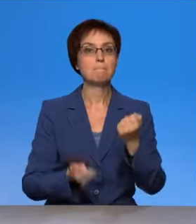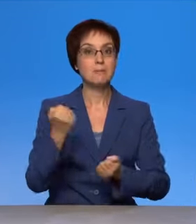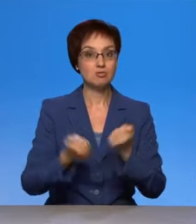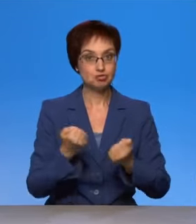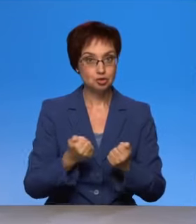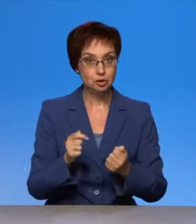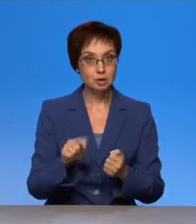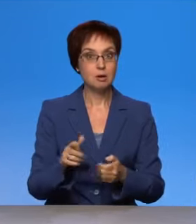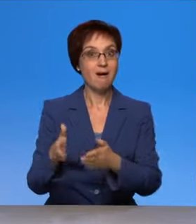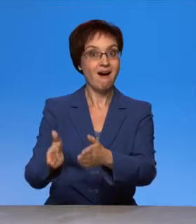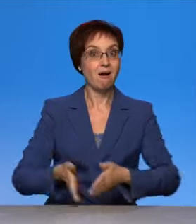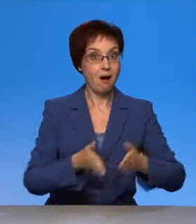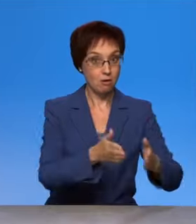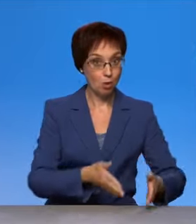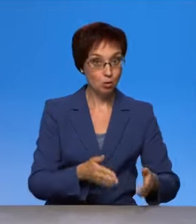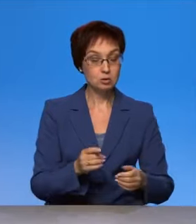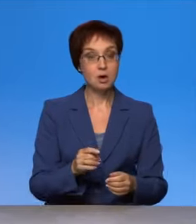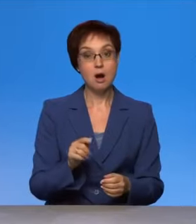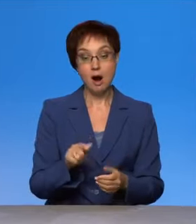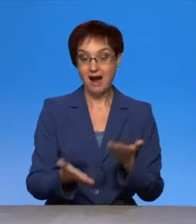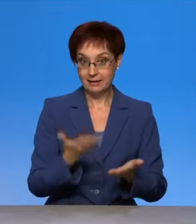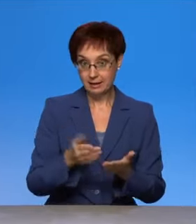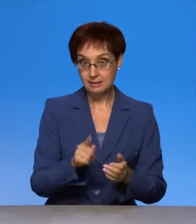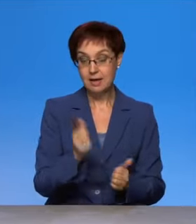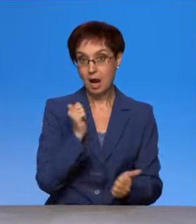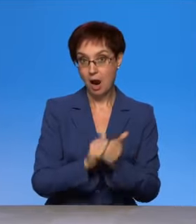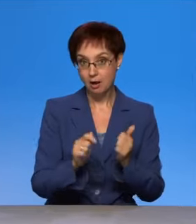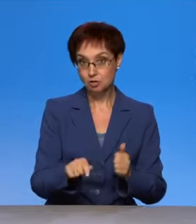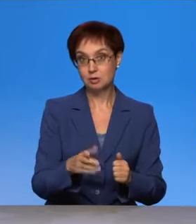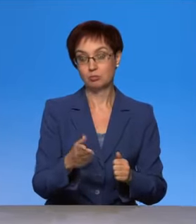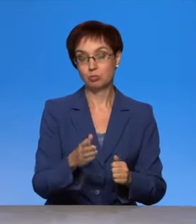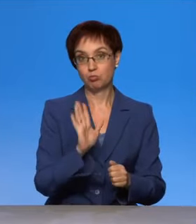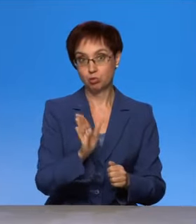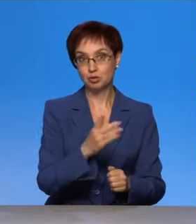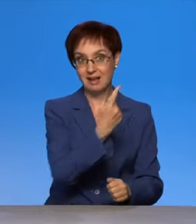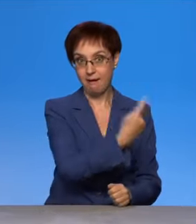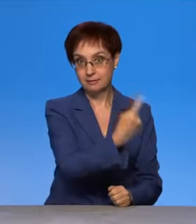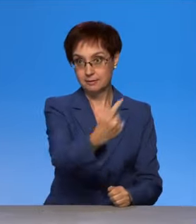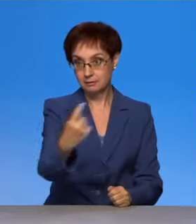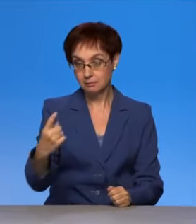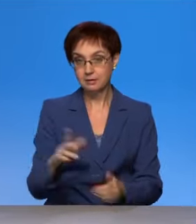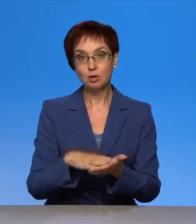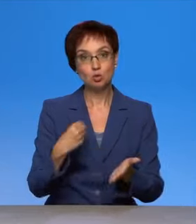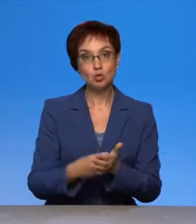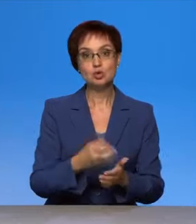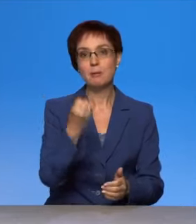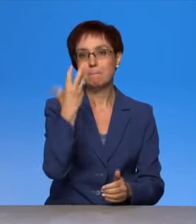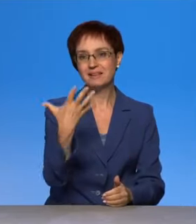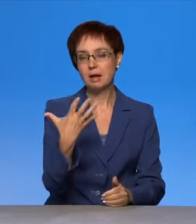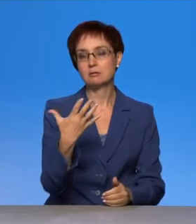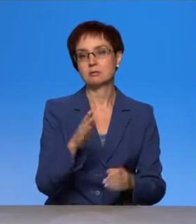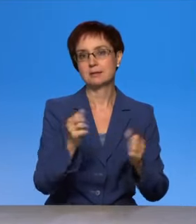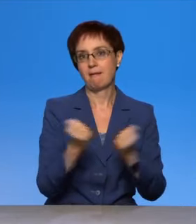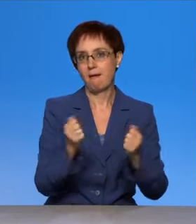человек. 15 квартир, 15 машин, 15 холодильников, телевизоров, компьютеров и так далее. Вот, с одной стороны. А с другой